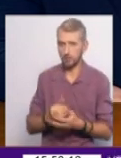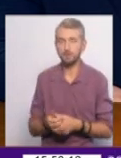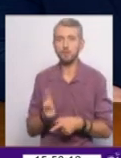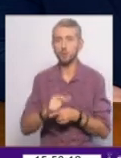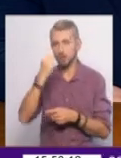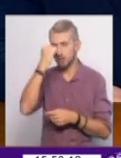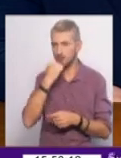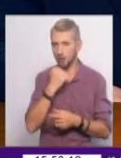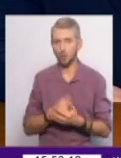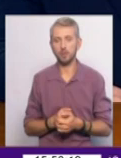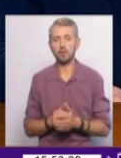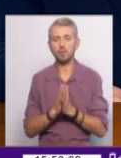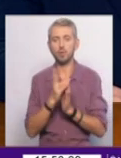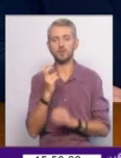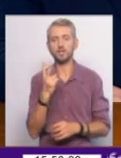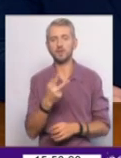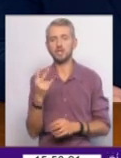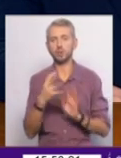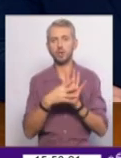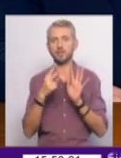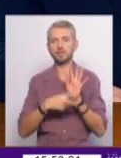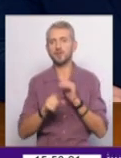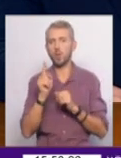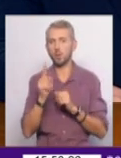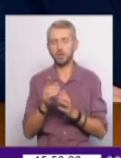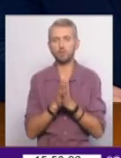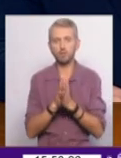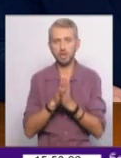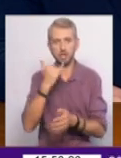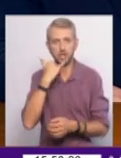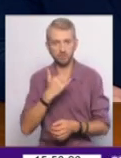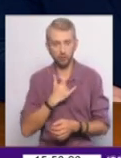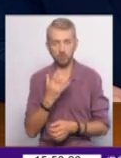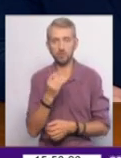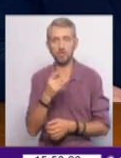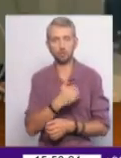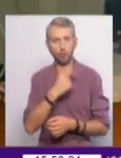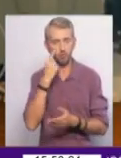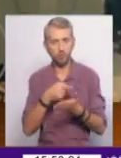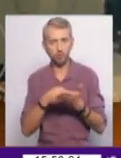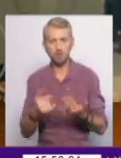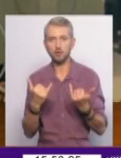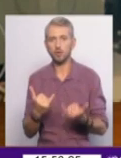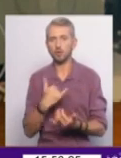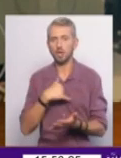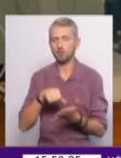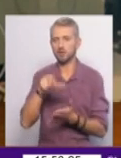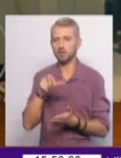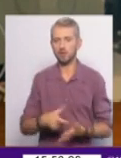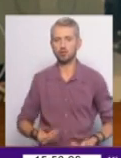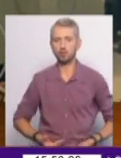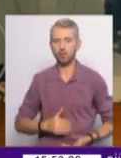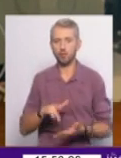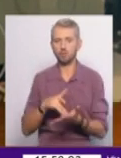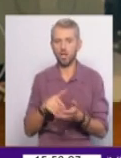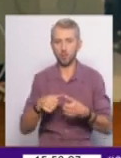дякую. Прошу, 223-0881, будь ласка, долучайтеся. Я ще раз хочу наголосити, сьогодні у нас представник